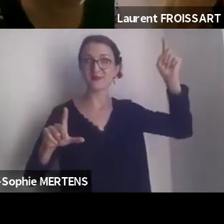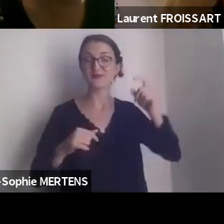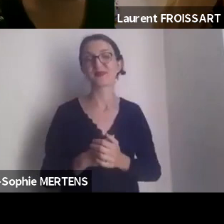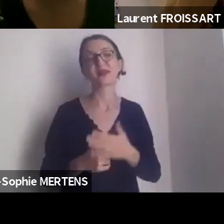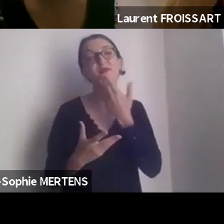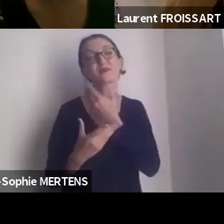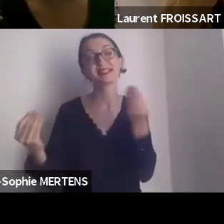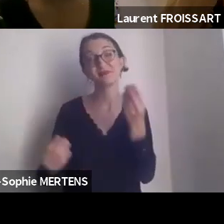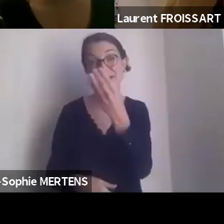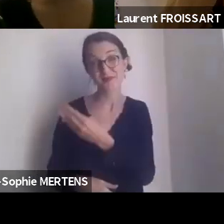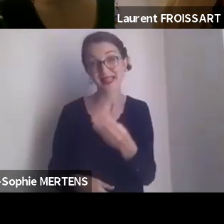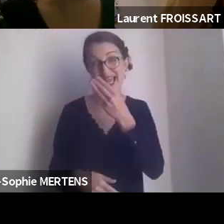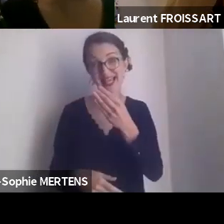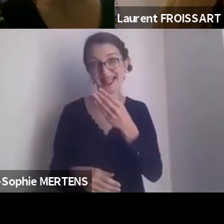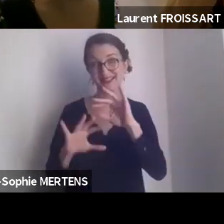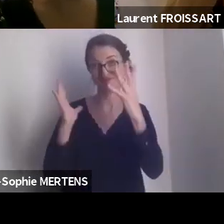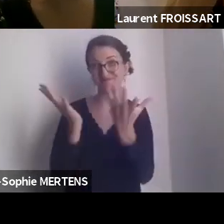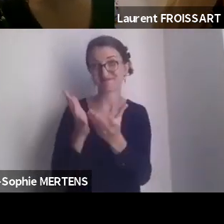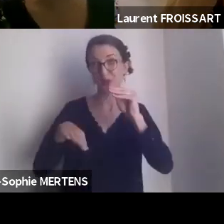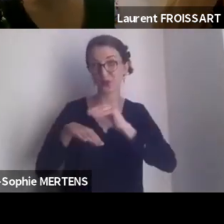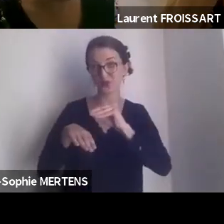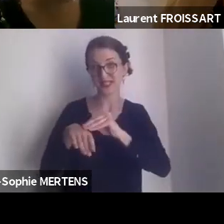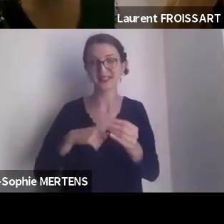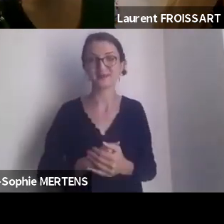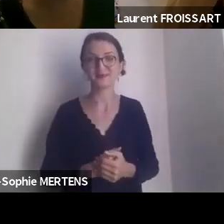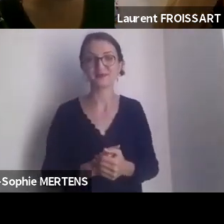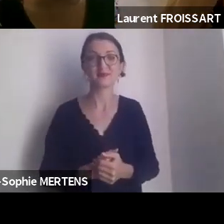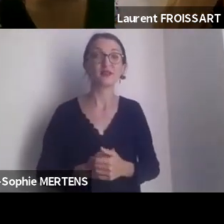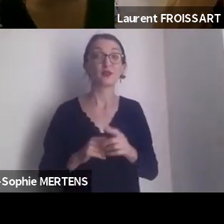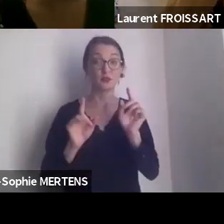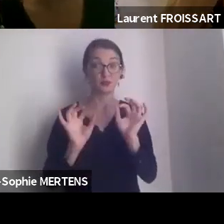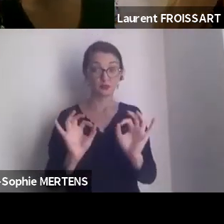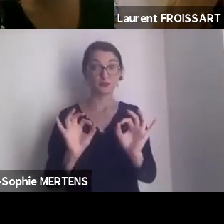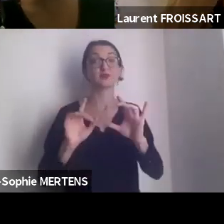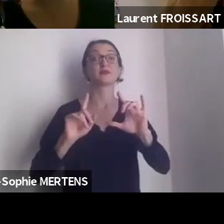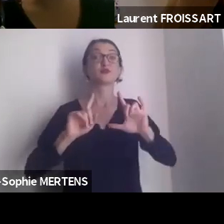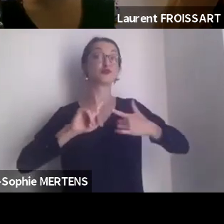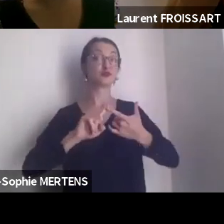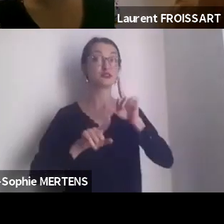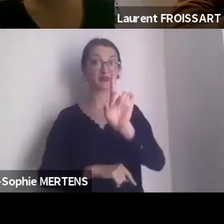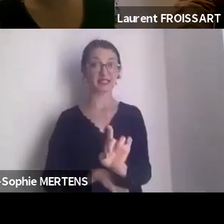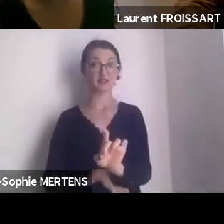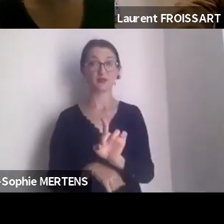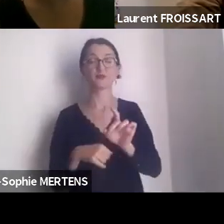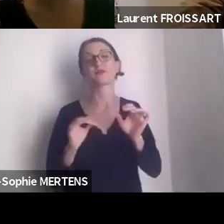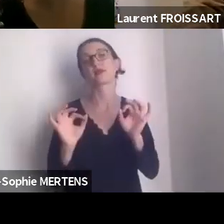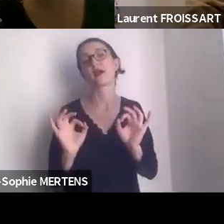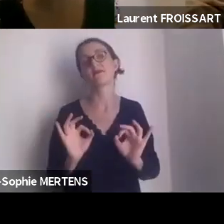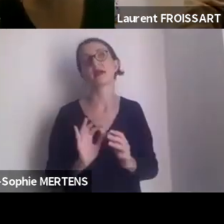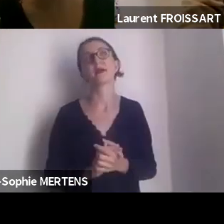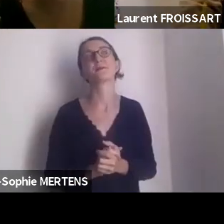conseils, Manaëlle. Et effectivement, on avait une deuxième question plus sur la